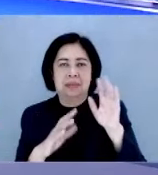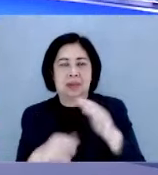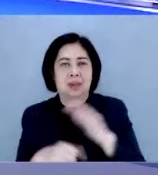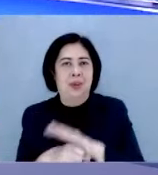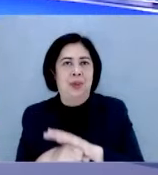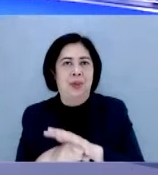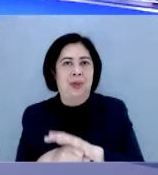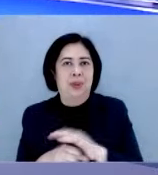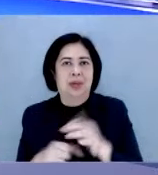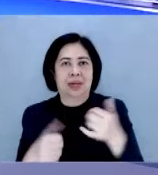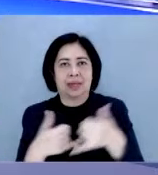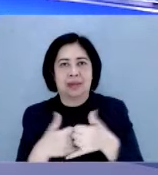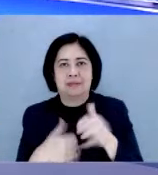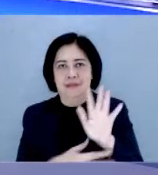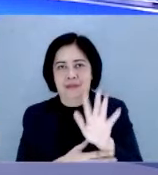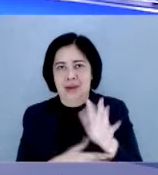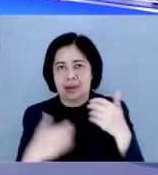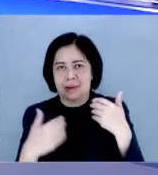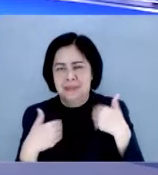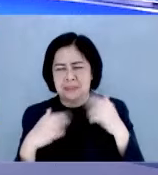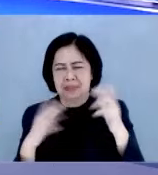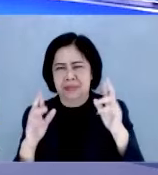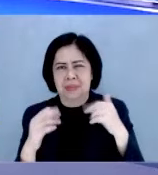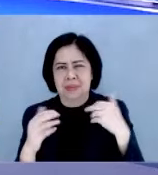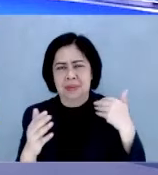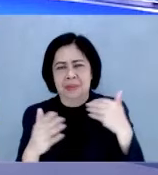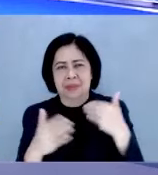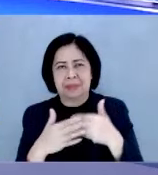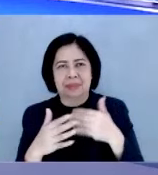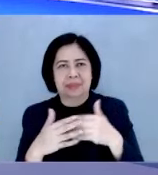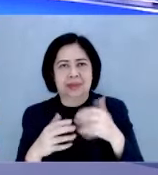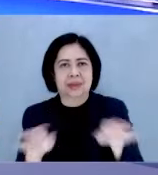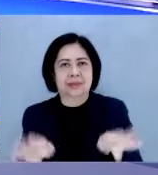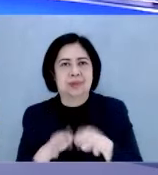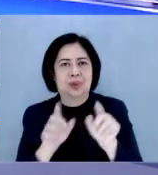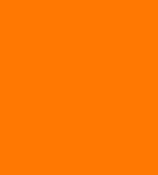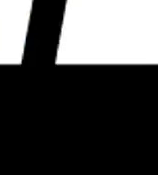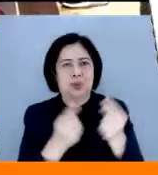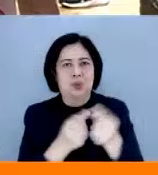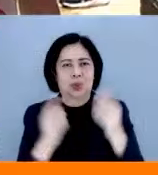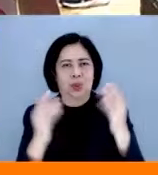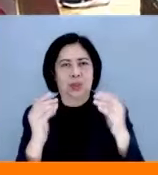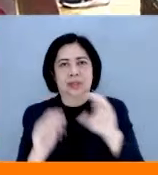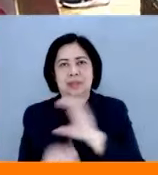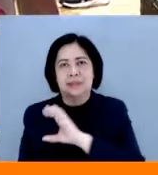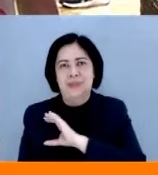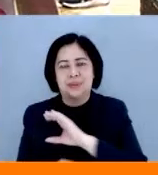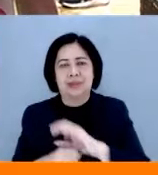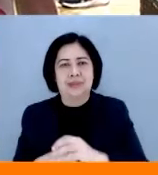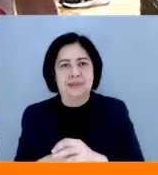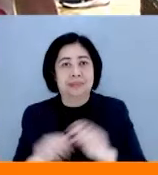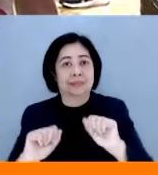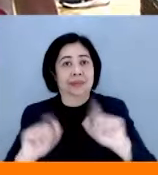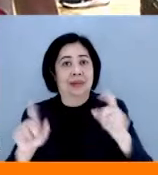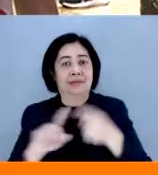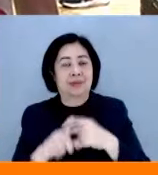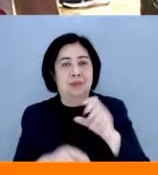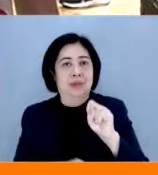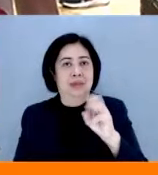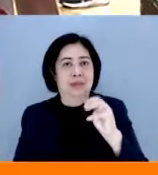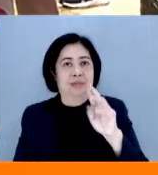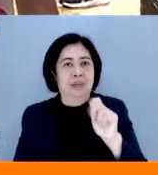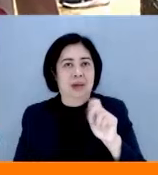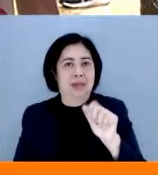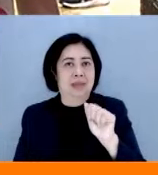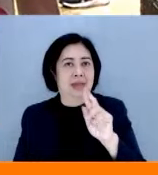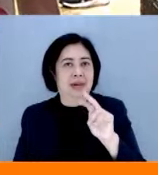sa Game 5 lalo na't may pag-asa lumapit pa lalo ang parehong kupunan sa championship. At live mula sa Smart Araneta Coliseum, nasa